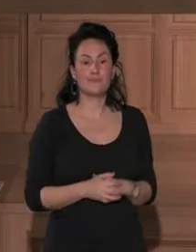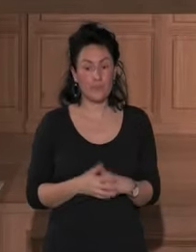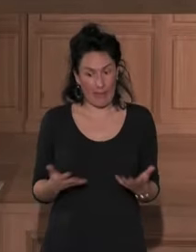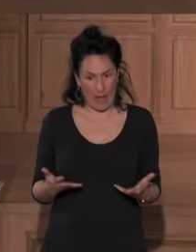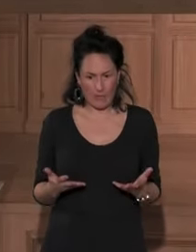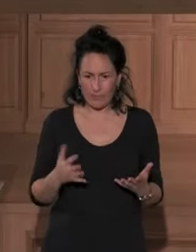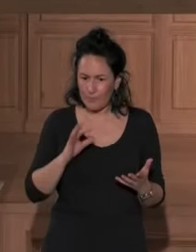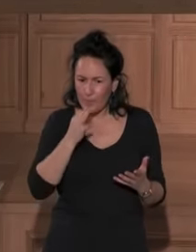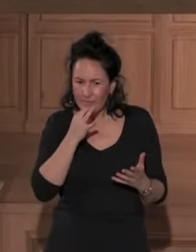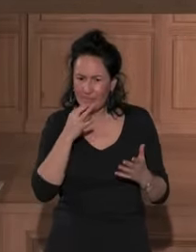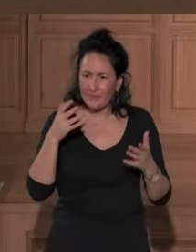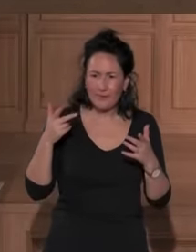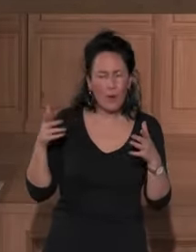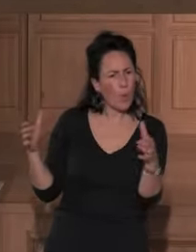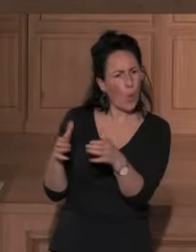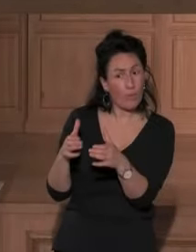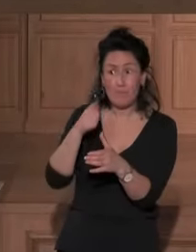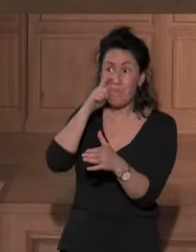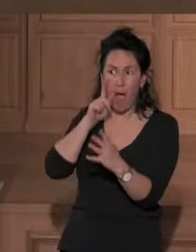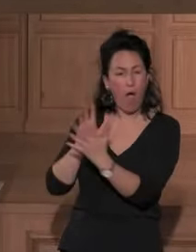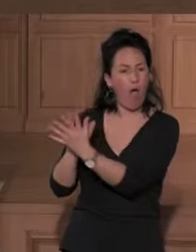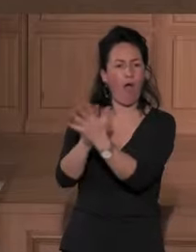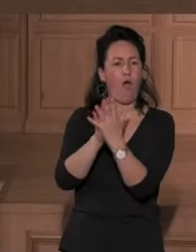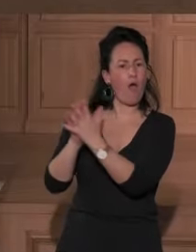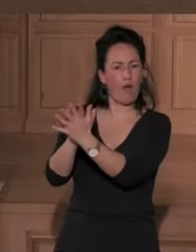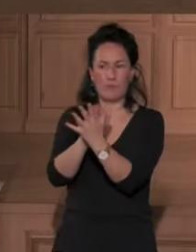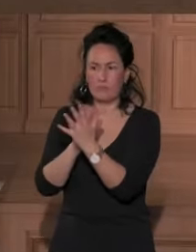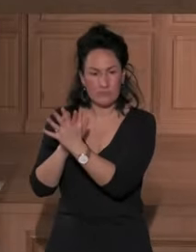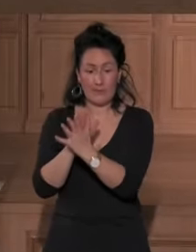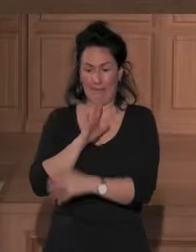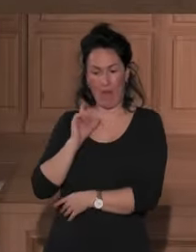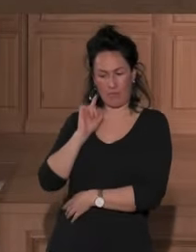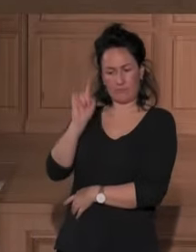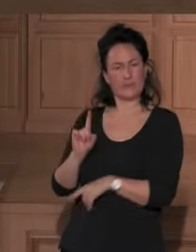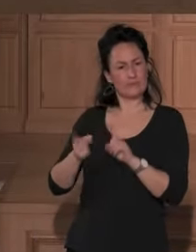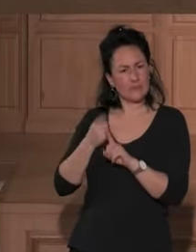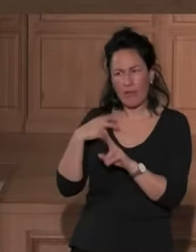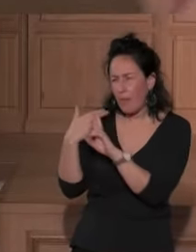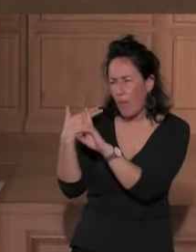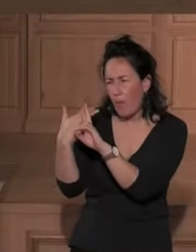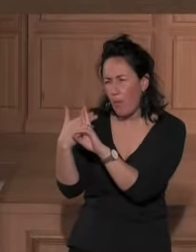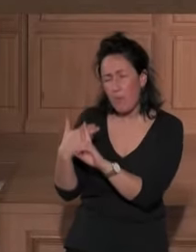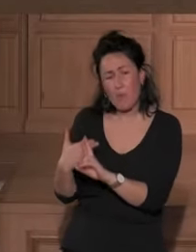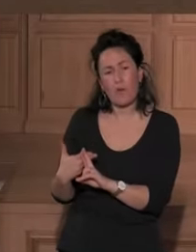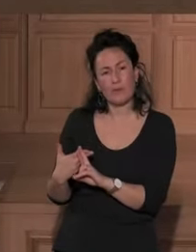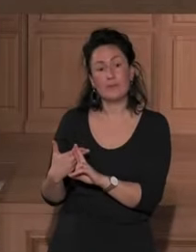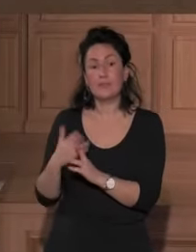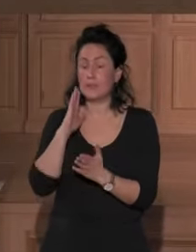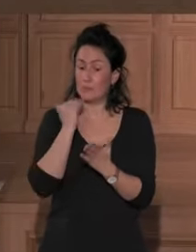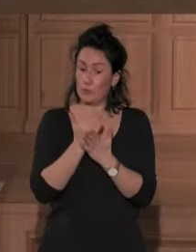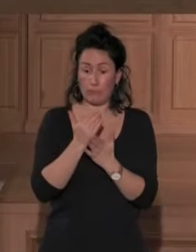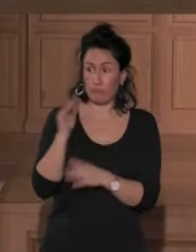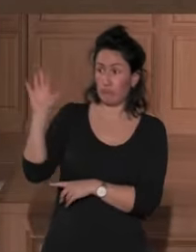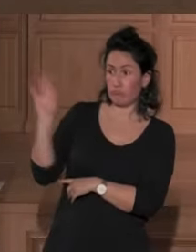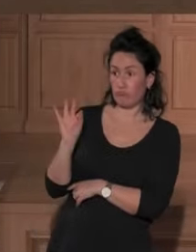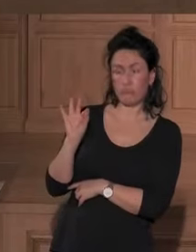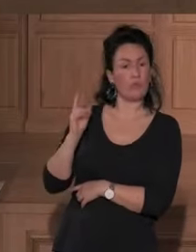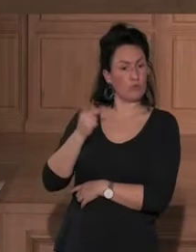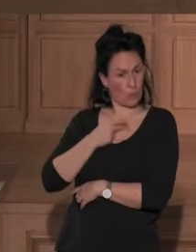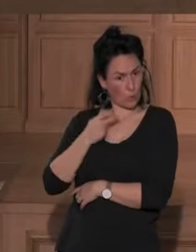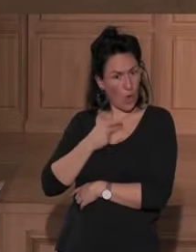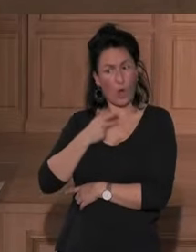parents peuvent se parler entre eux, ils ont des réponses de spécialistes. Donc, on a mis un médecin extérieur au silence des justes, c'est un médecin psychiatre